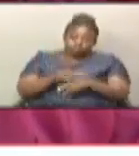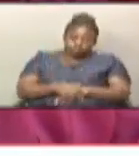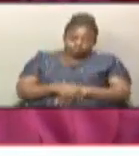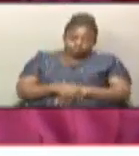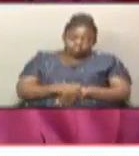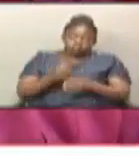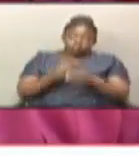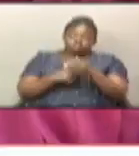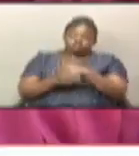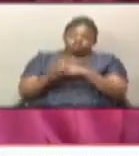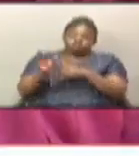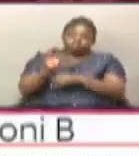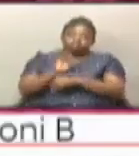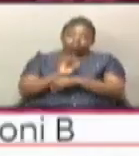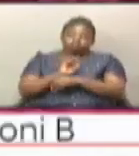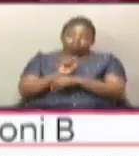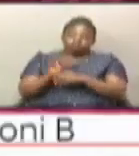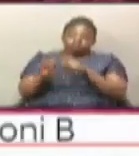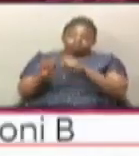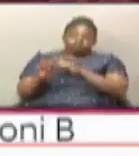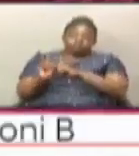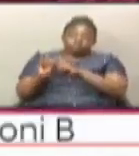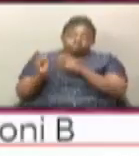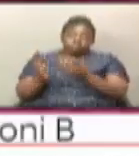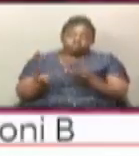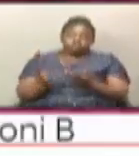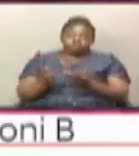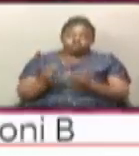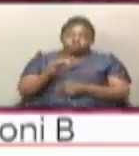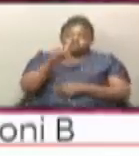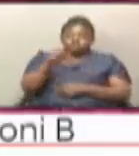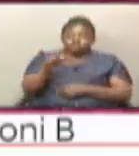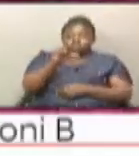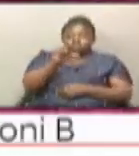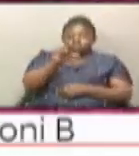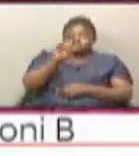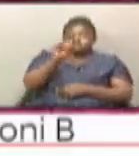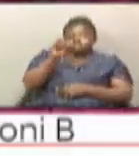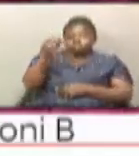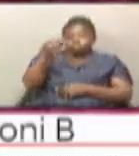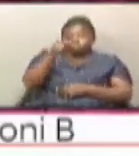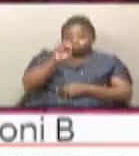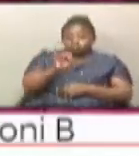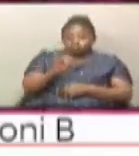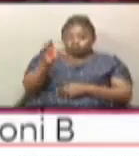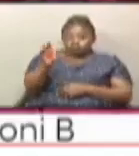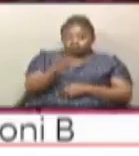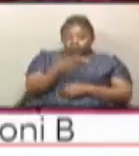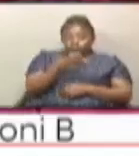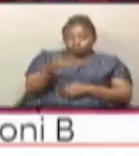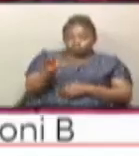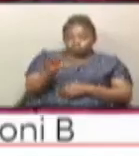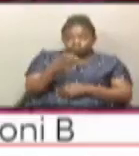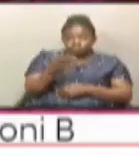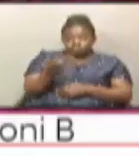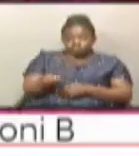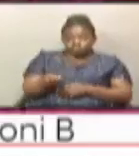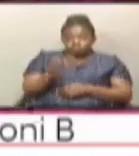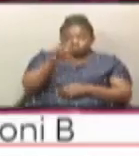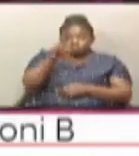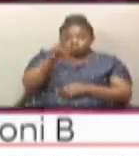lukiiko lwa security olwaliwo okusiikana abannaffe abaluugi abamabbaala